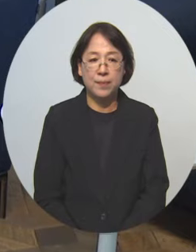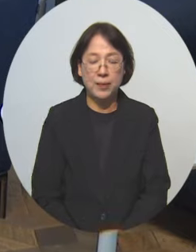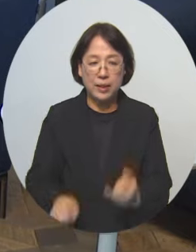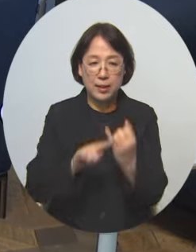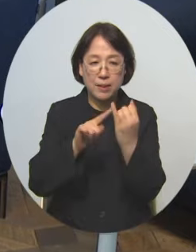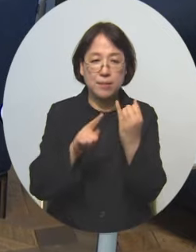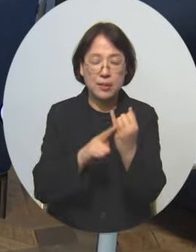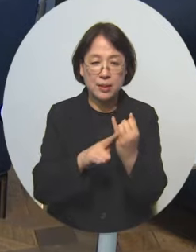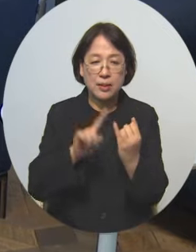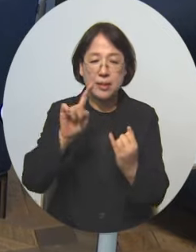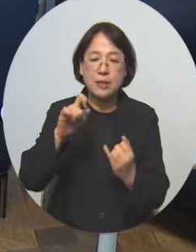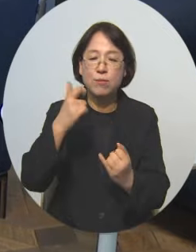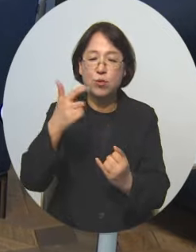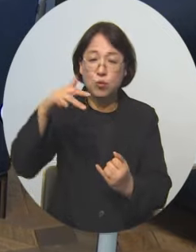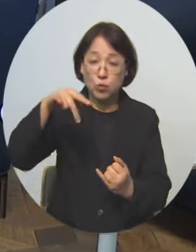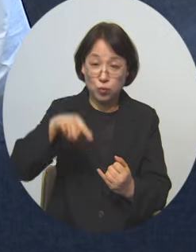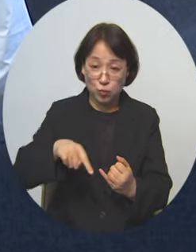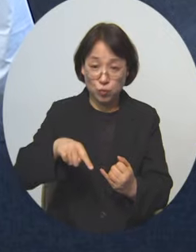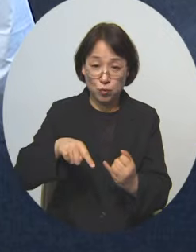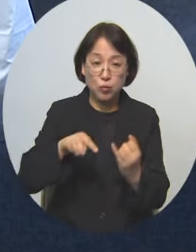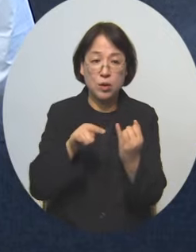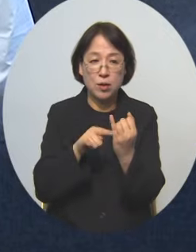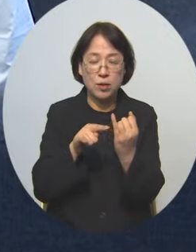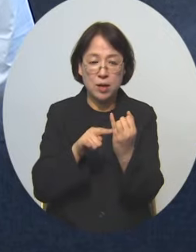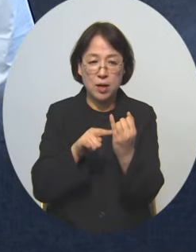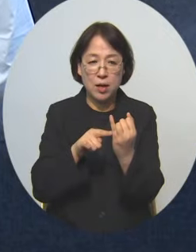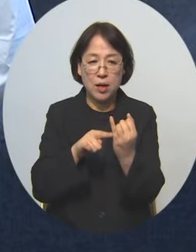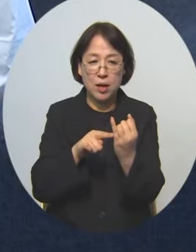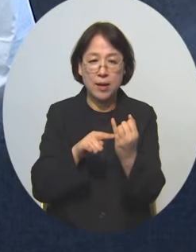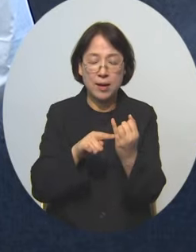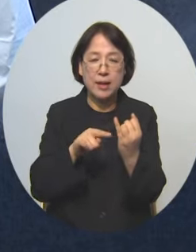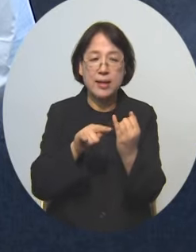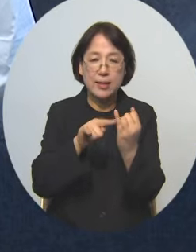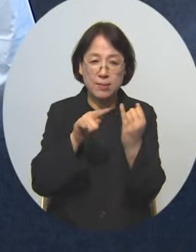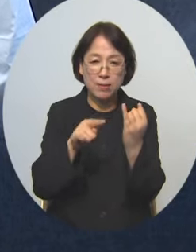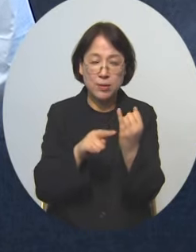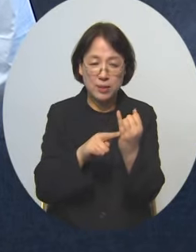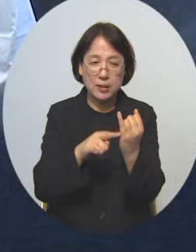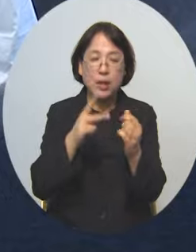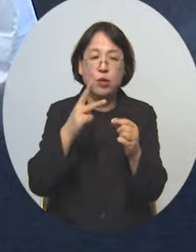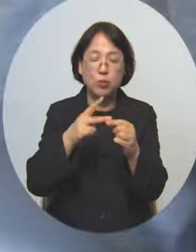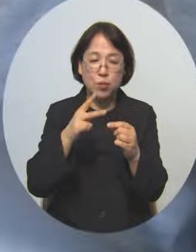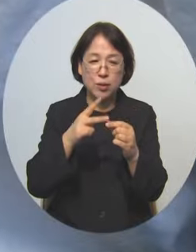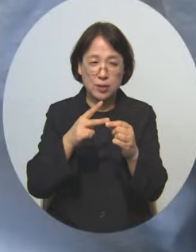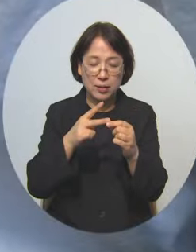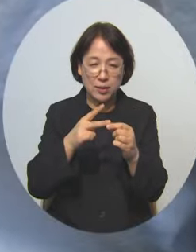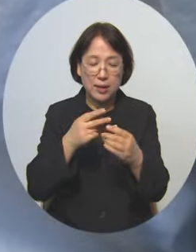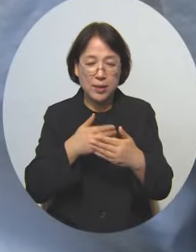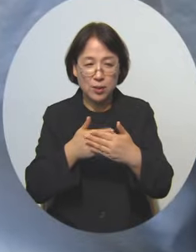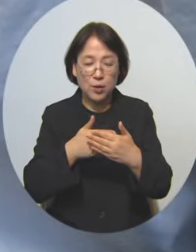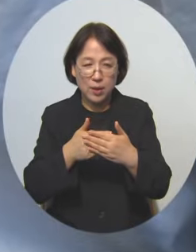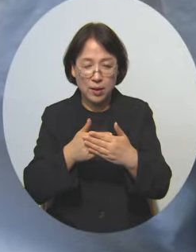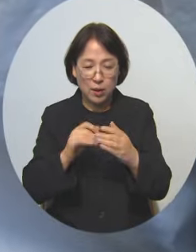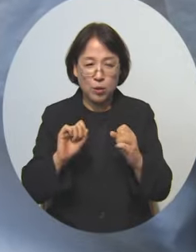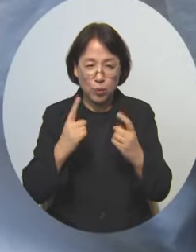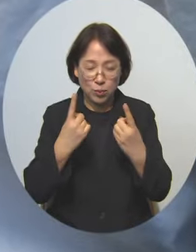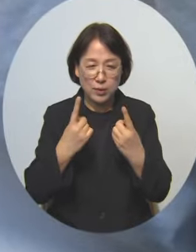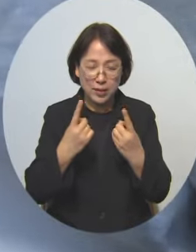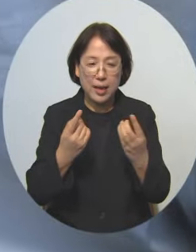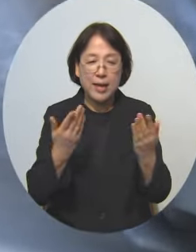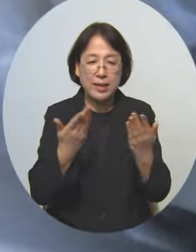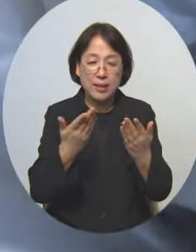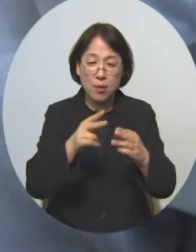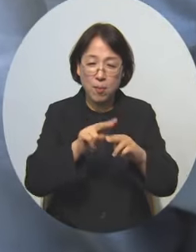임신 16주에 접어든 최 씨. 두 번째로 찾아온 새 생명에 대한 설렘과 동시에 경력 단절에 대한